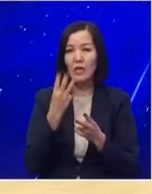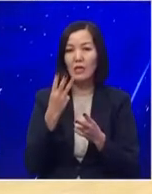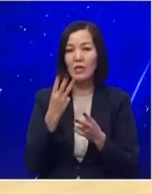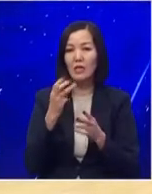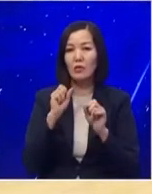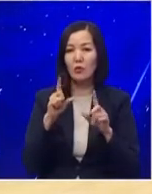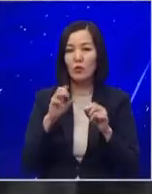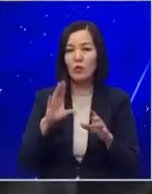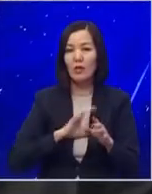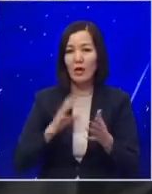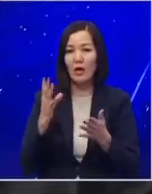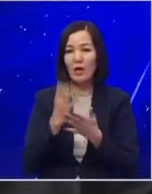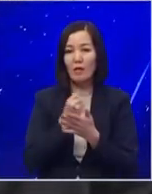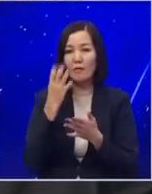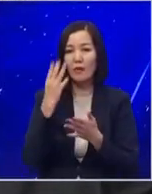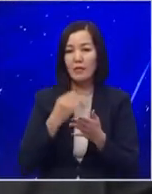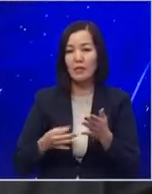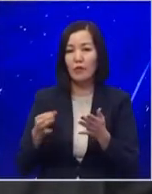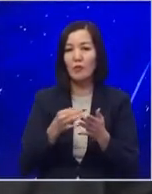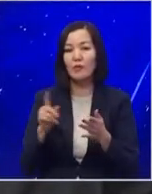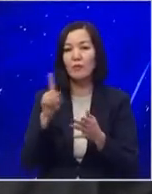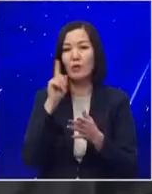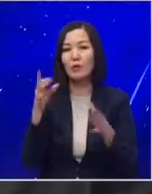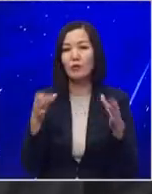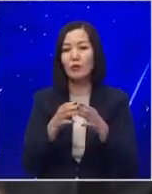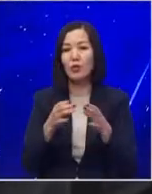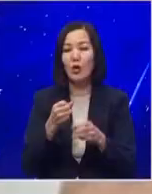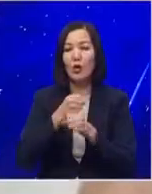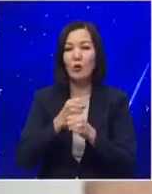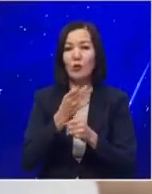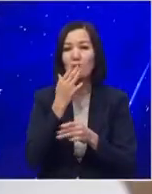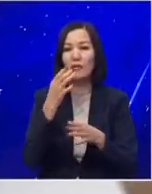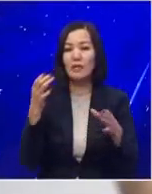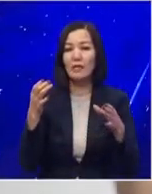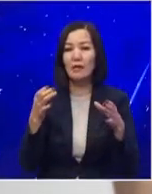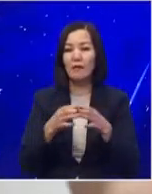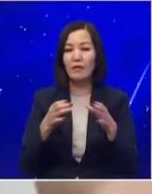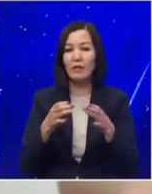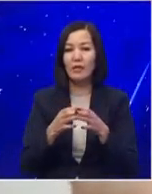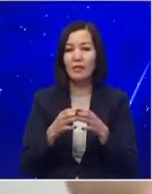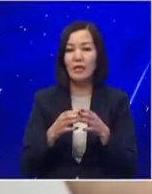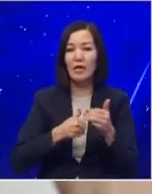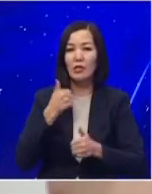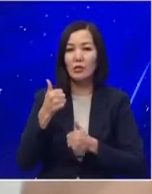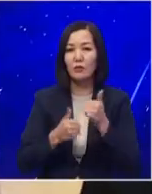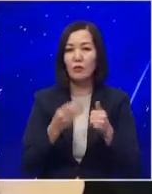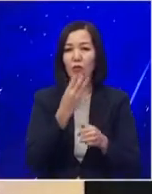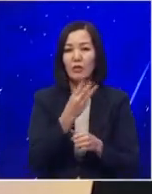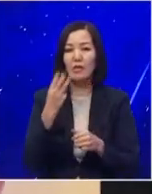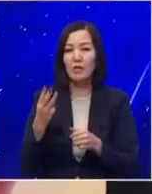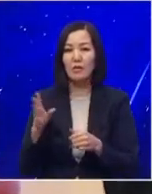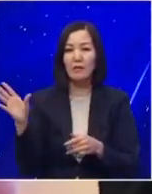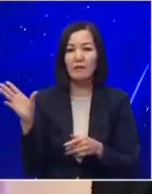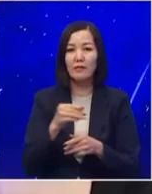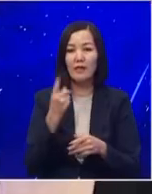matin ской области по баскетболу а первое место в молодежной лиги кубок национальной федерации баскетбола и чемпионство в баскетболе 3 на 3 и все это